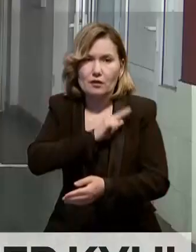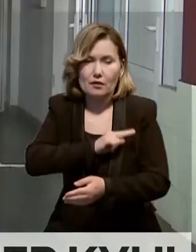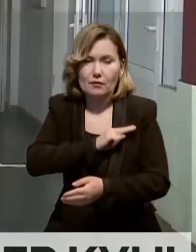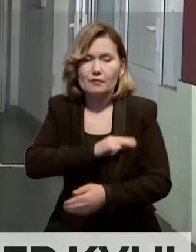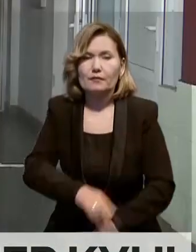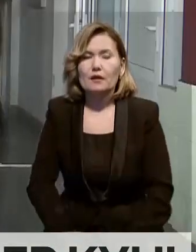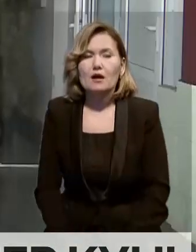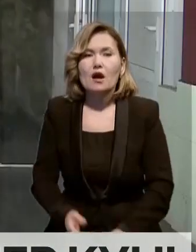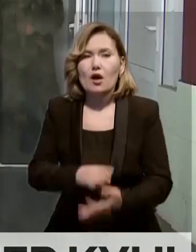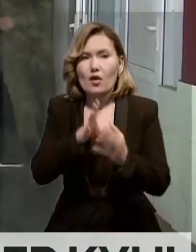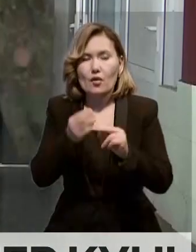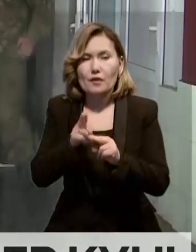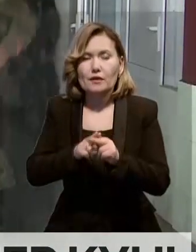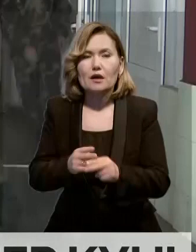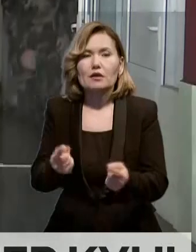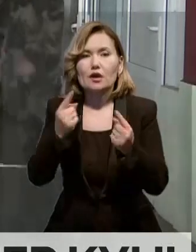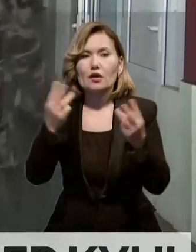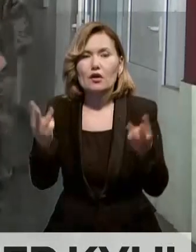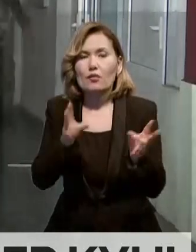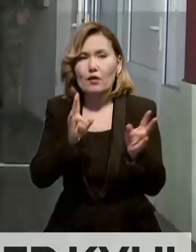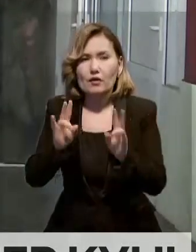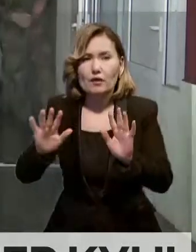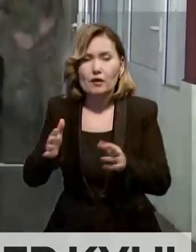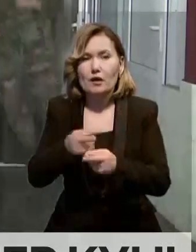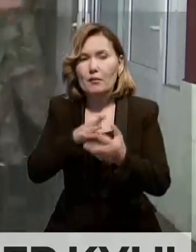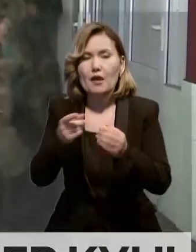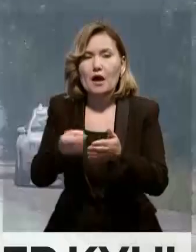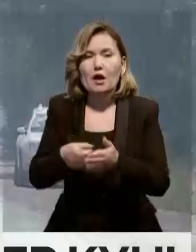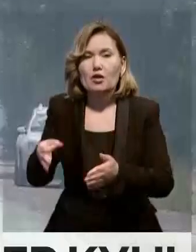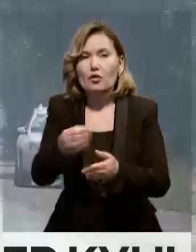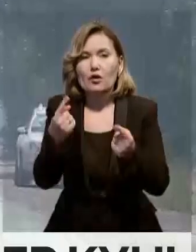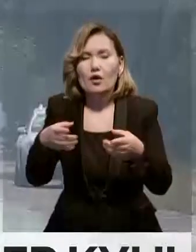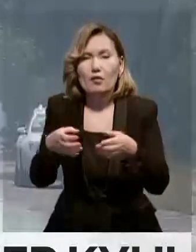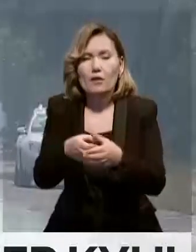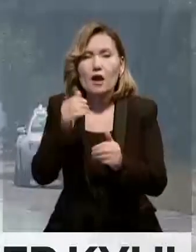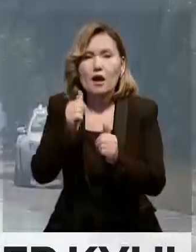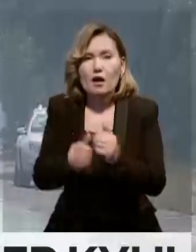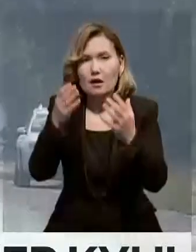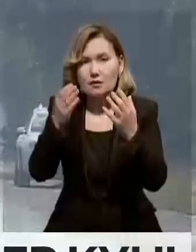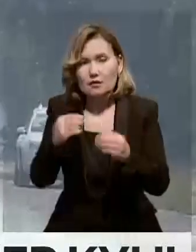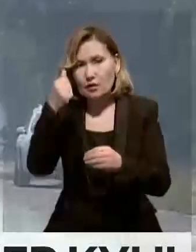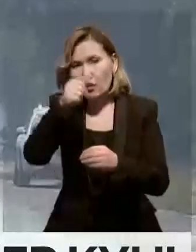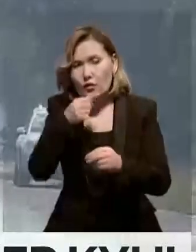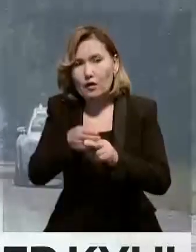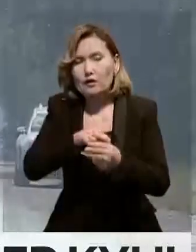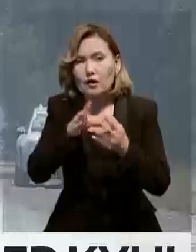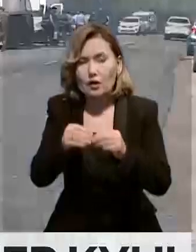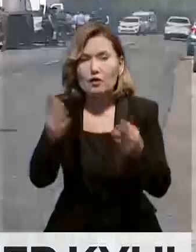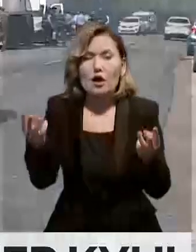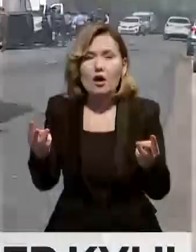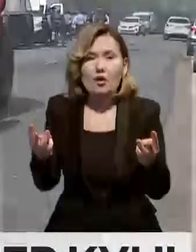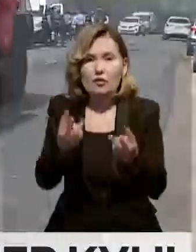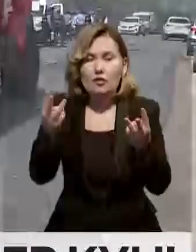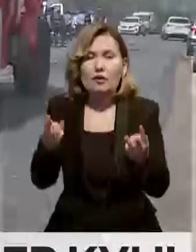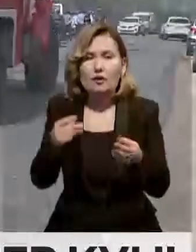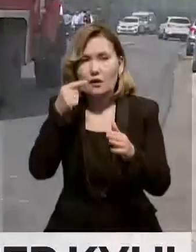де. Айта кету керек, елдегі ең ірі өрт сөндіру гарнизоны осы Қарағанды облысында. Құтқарушылар жыл сайын 11 мыңнан астам құтқару жұмыстарын орындайды.